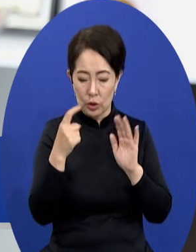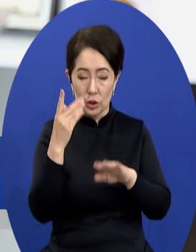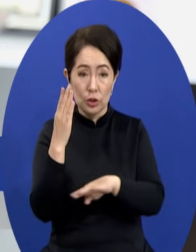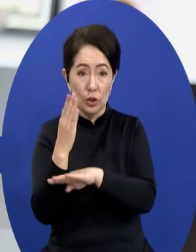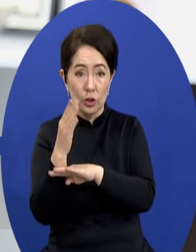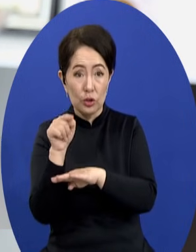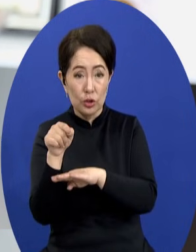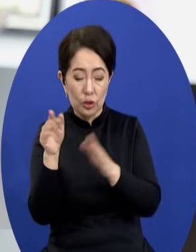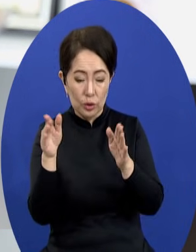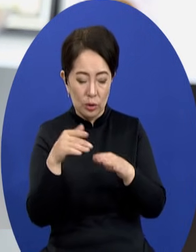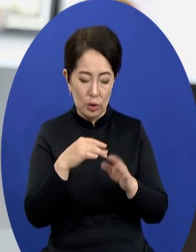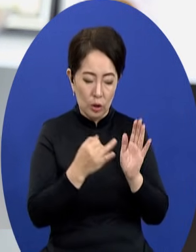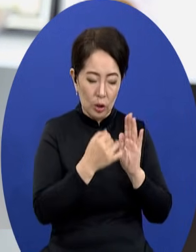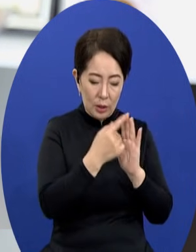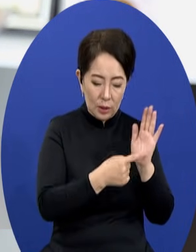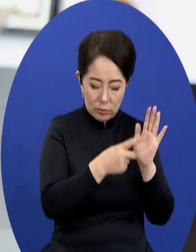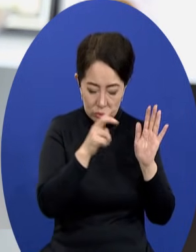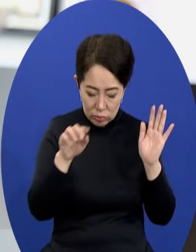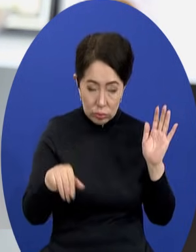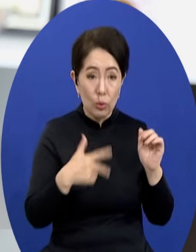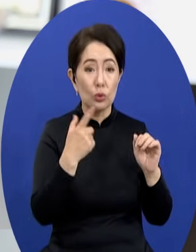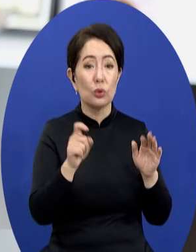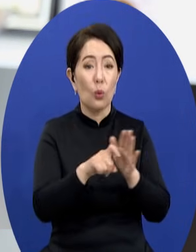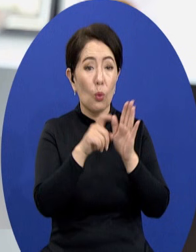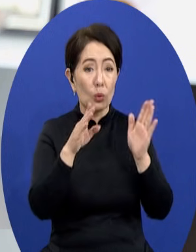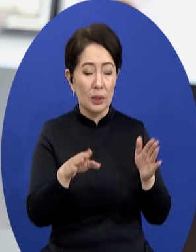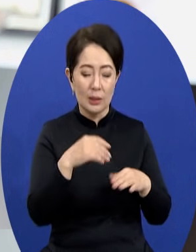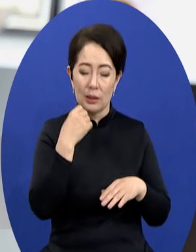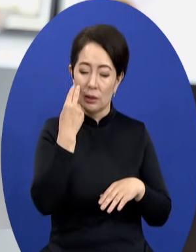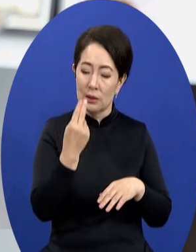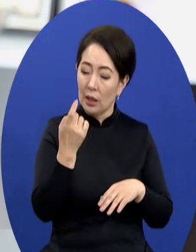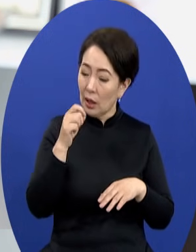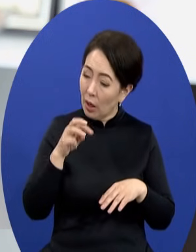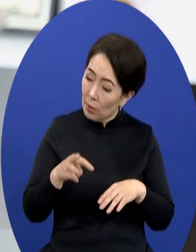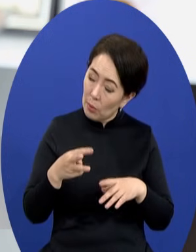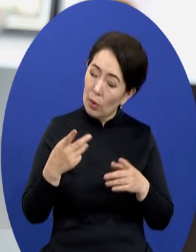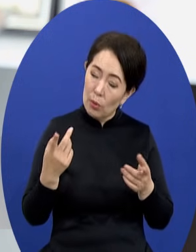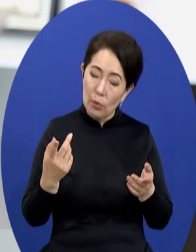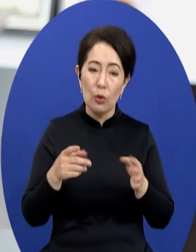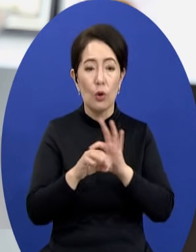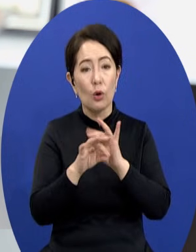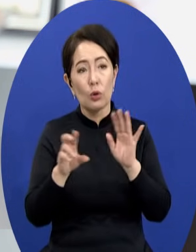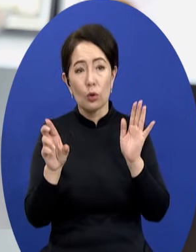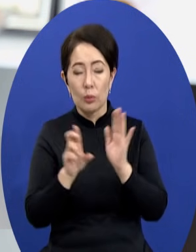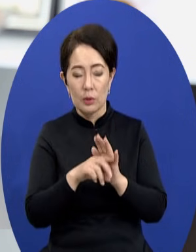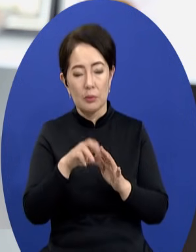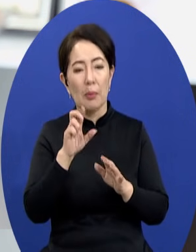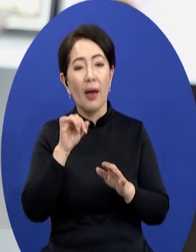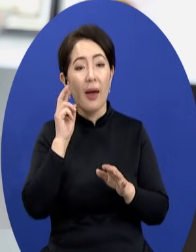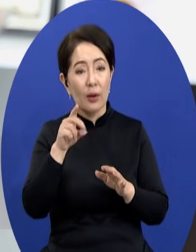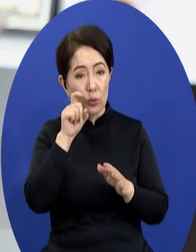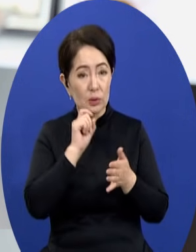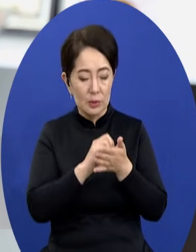буюу энэ сарыг дуустал хугацаанд цахим болон одоо бусад хэлбэрээр боломжит хэлбэрээр банкнда хүсэлтээ